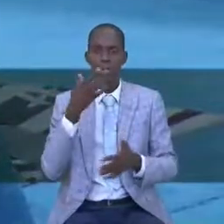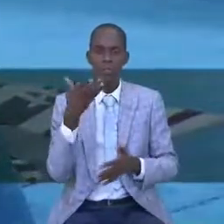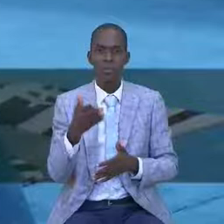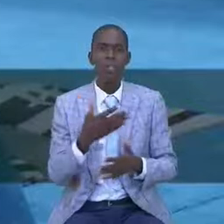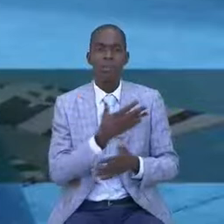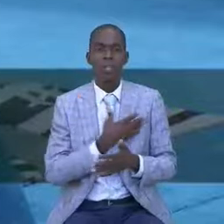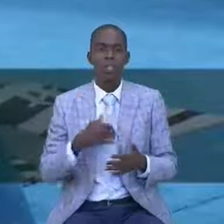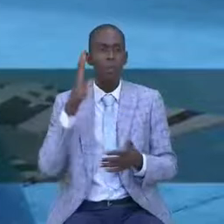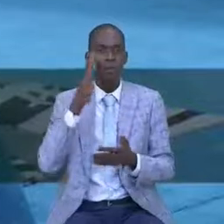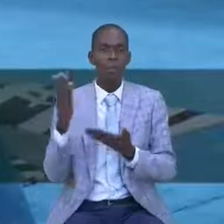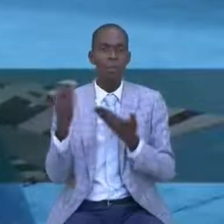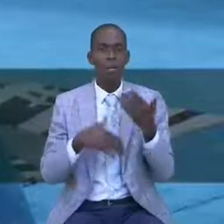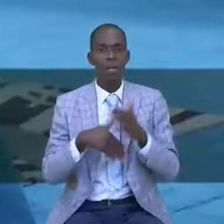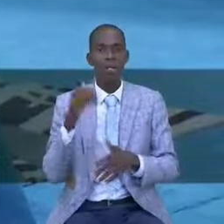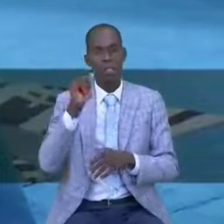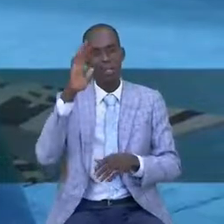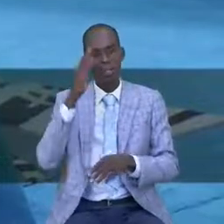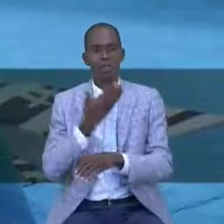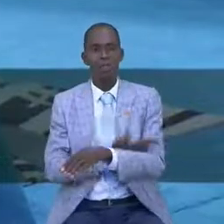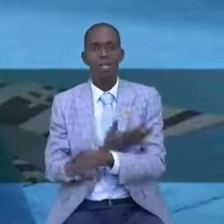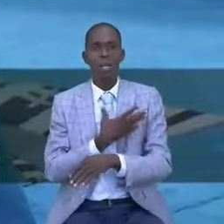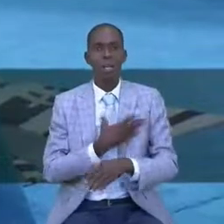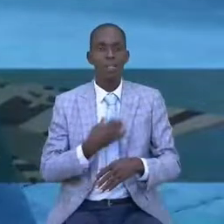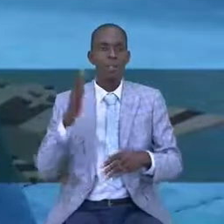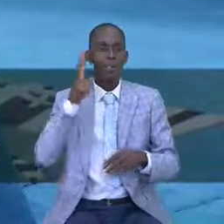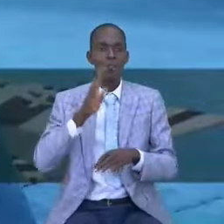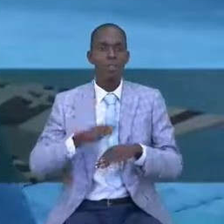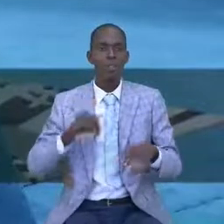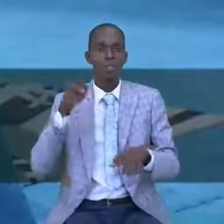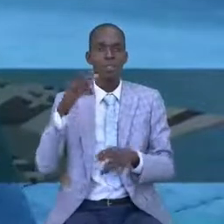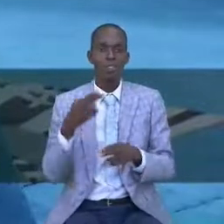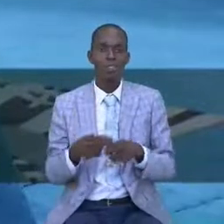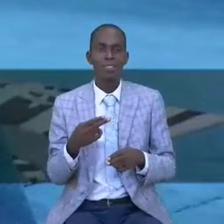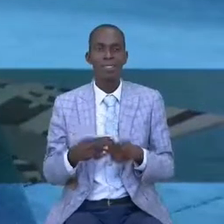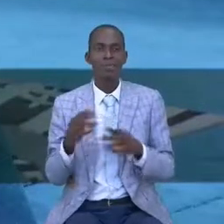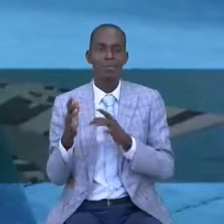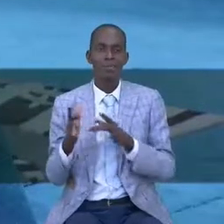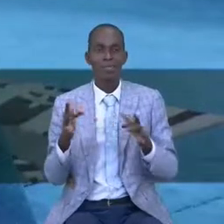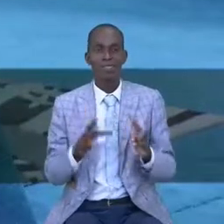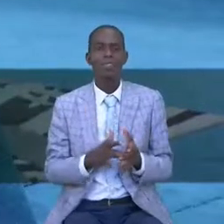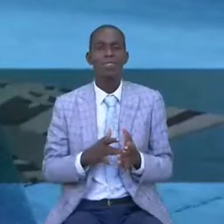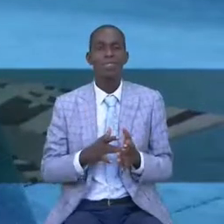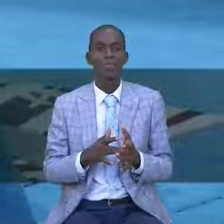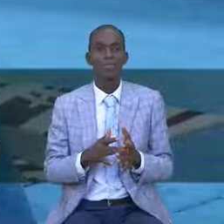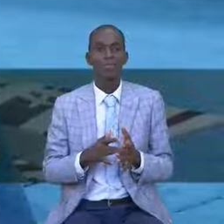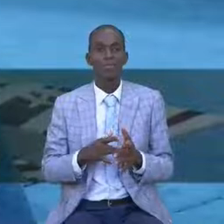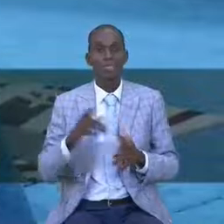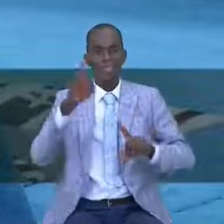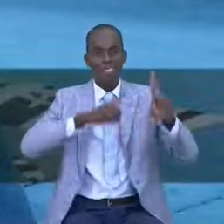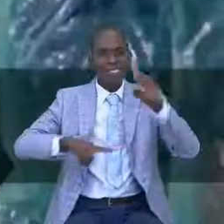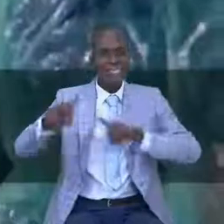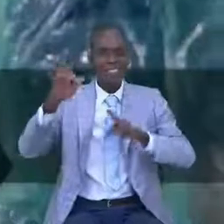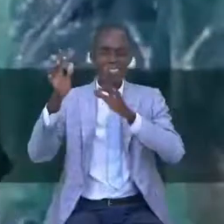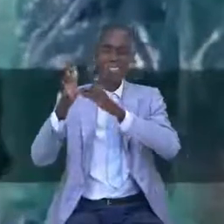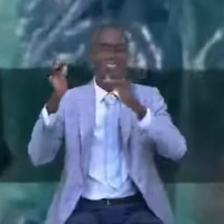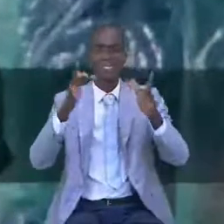21. Matthieu 1, verset 21. Elle enfantera un fils et tu